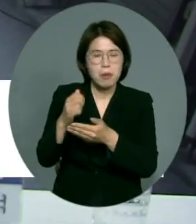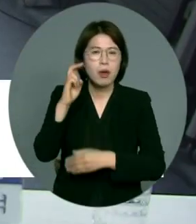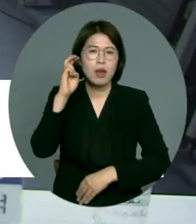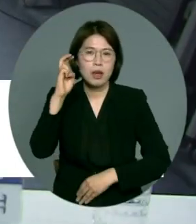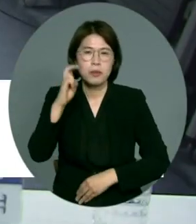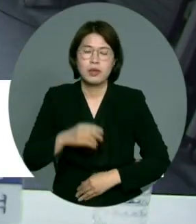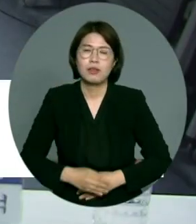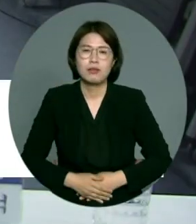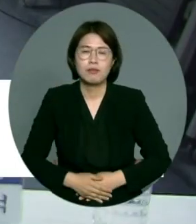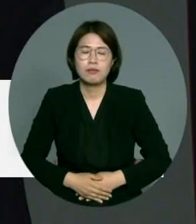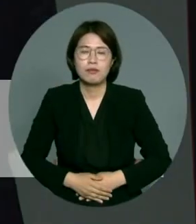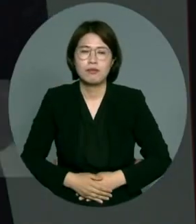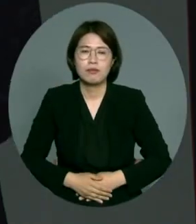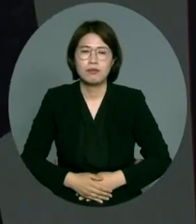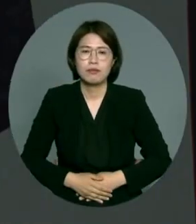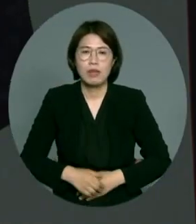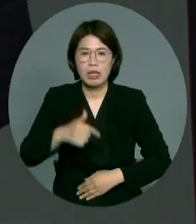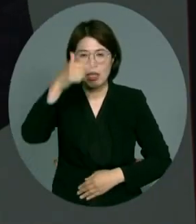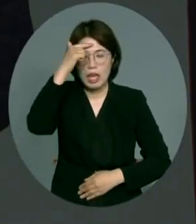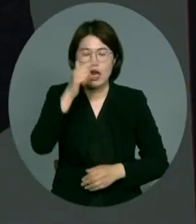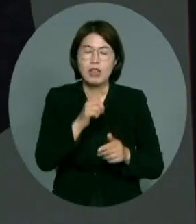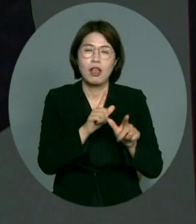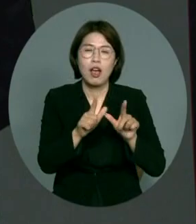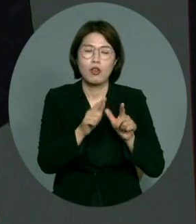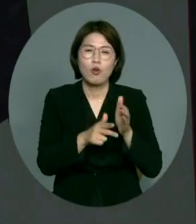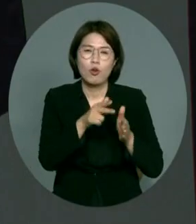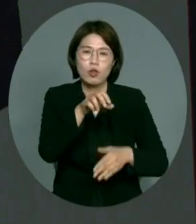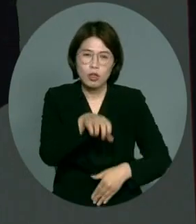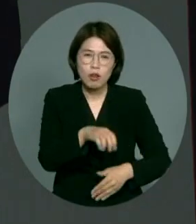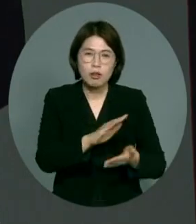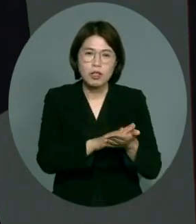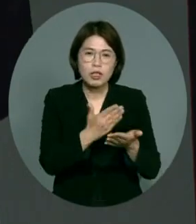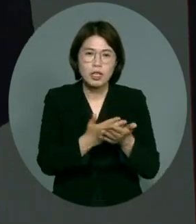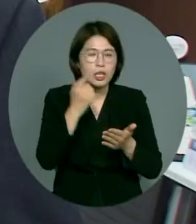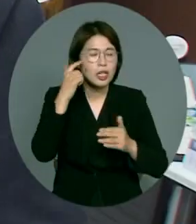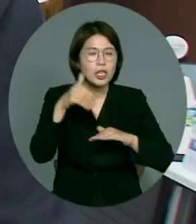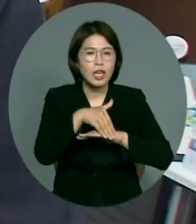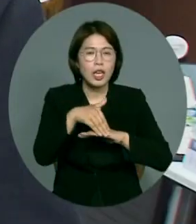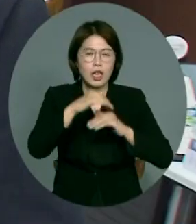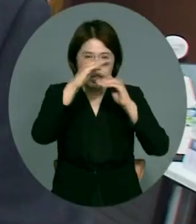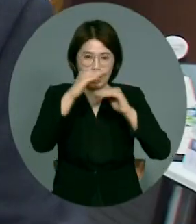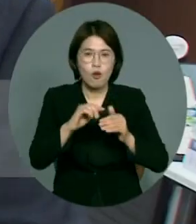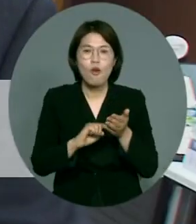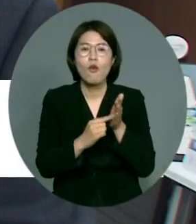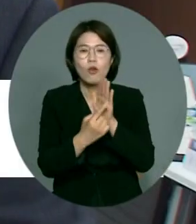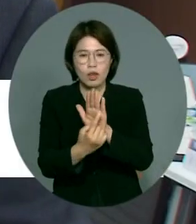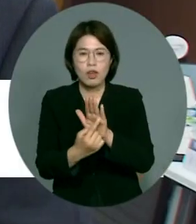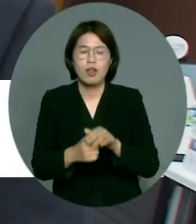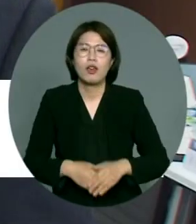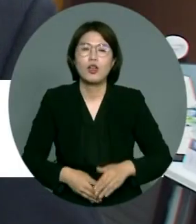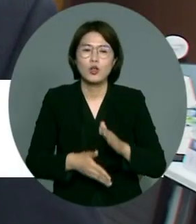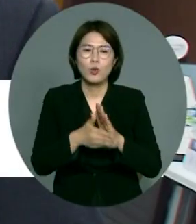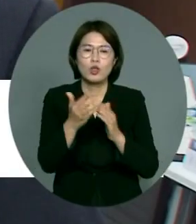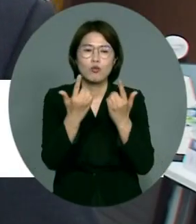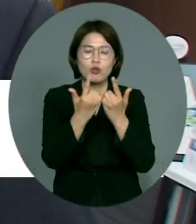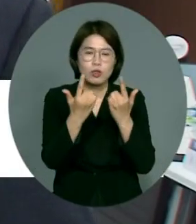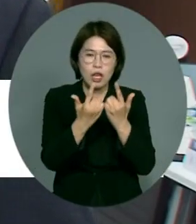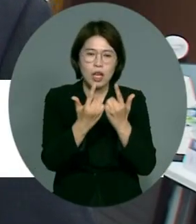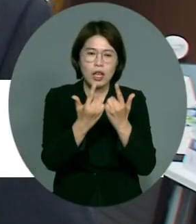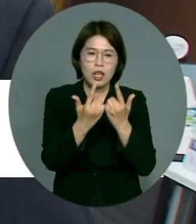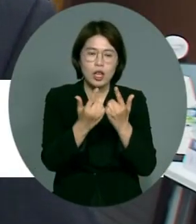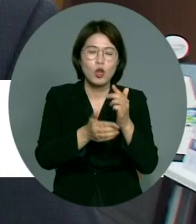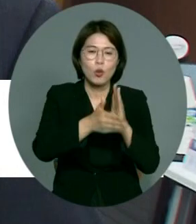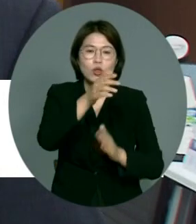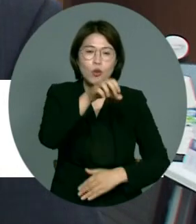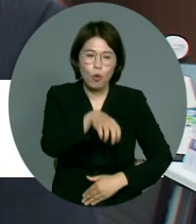내용의 옛 안동역 부지 개발 기본 계획 용역 안 을 공개했습니다 것인지 북단 하고 온 도시 파고 수변공원